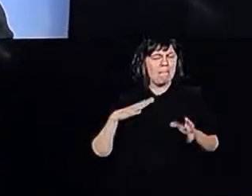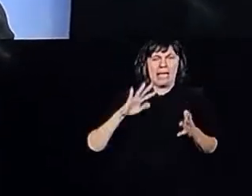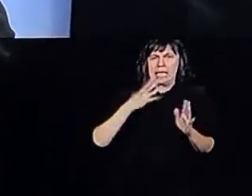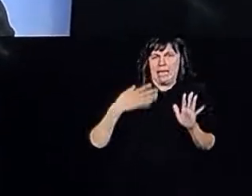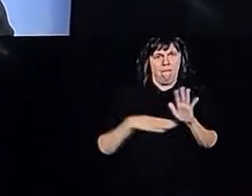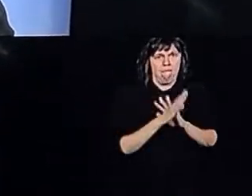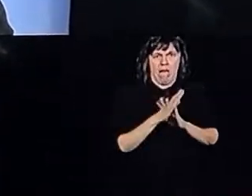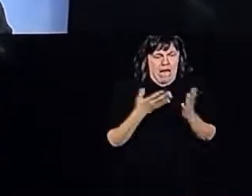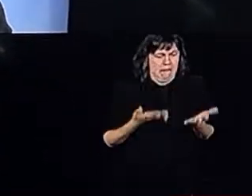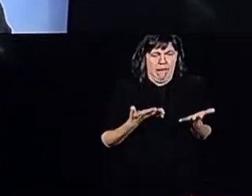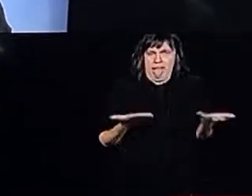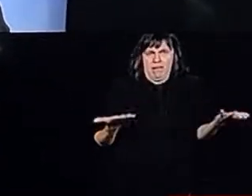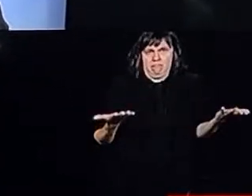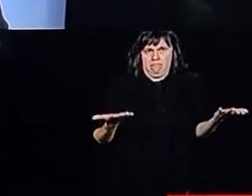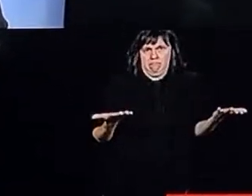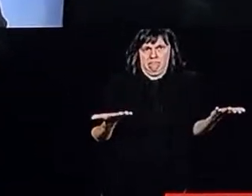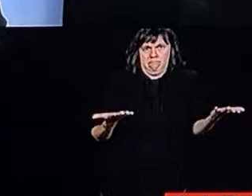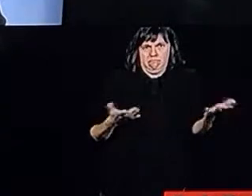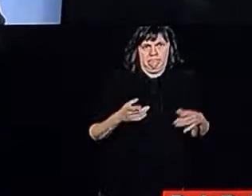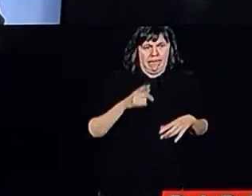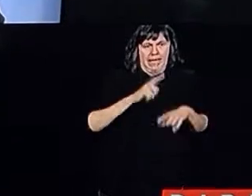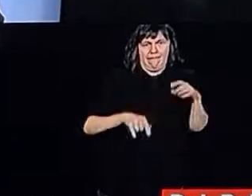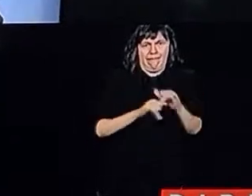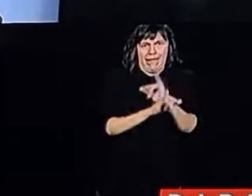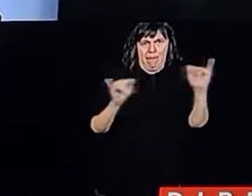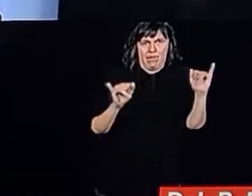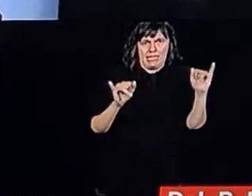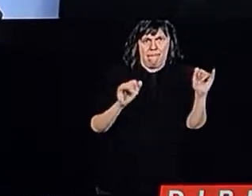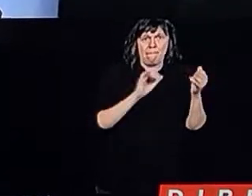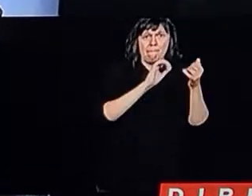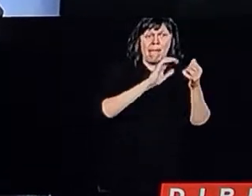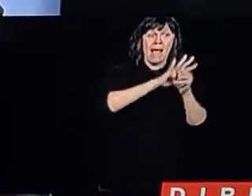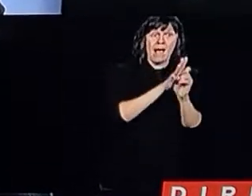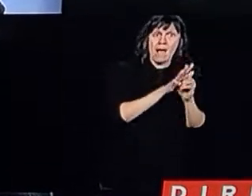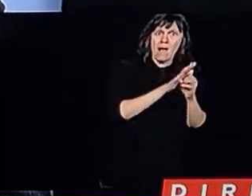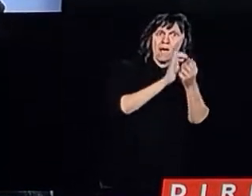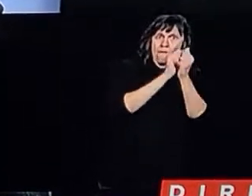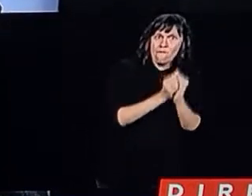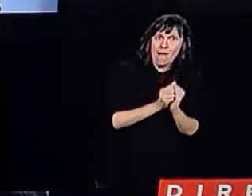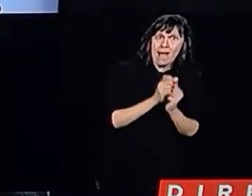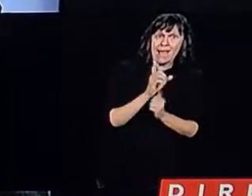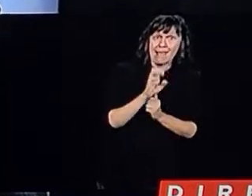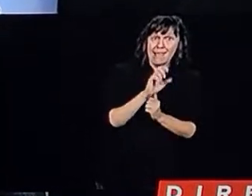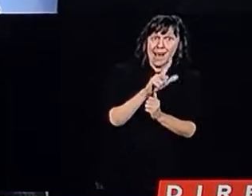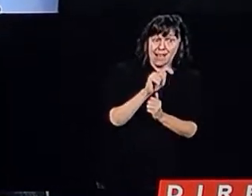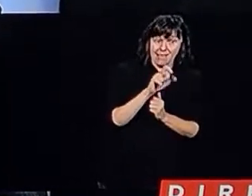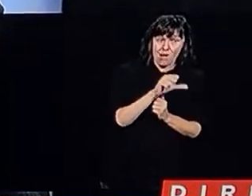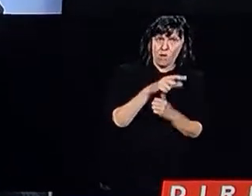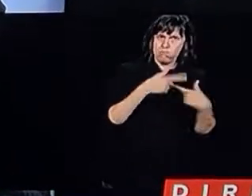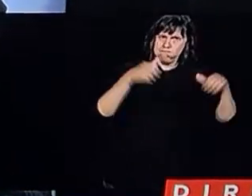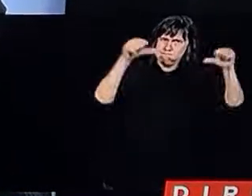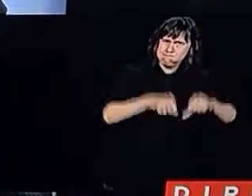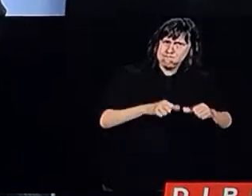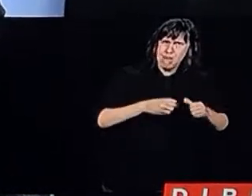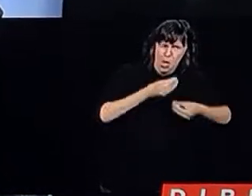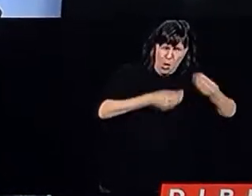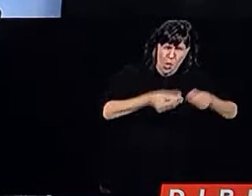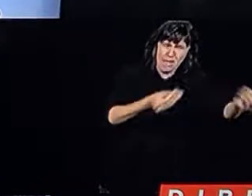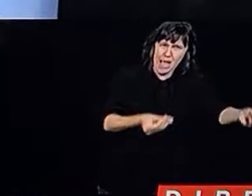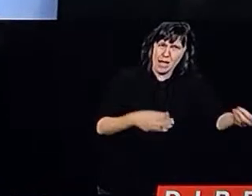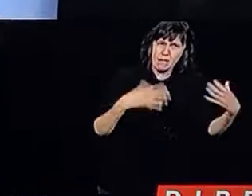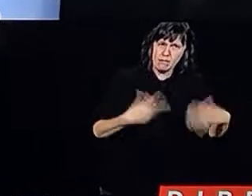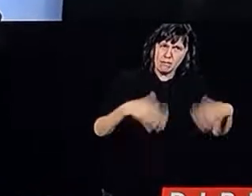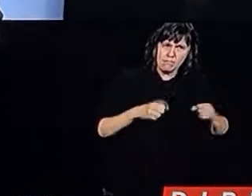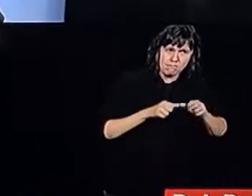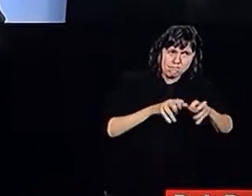variant Delta est hyper contagieux et il y a un risque réel, autant